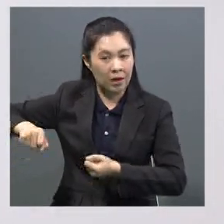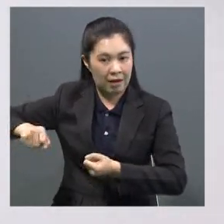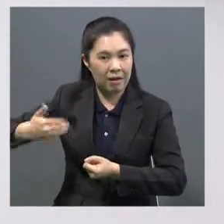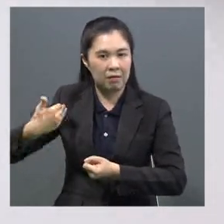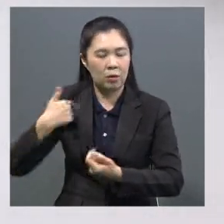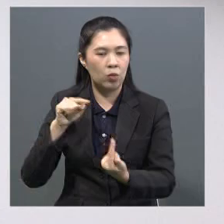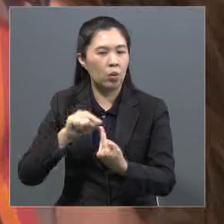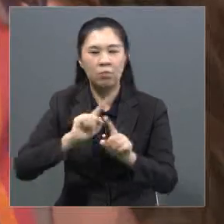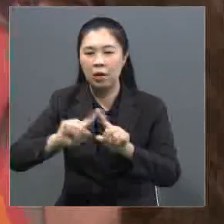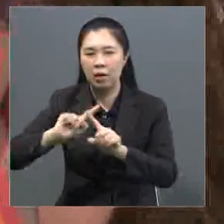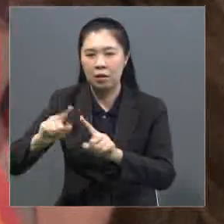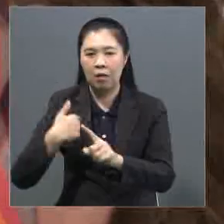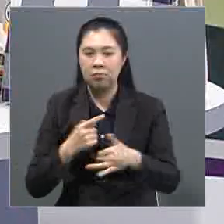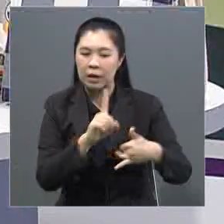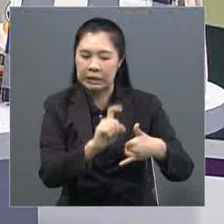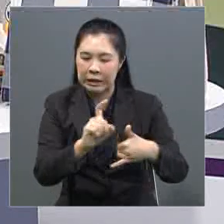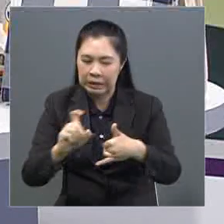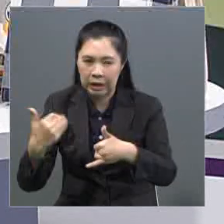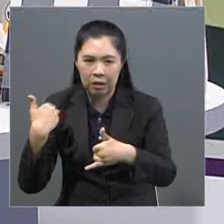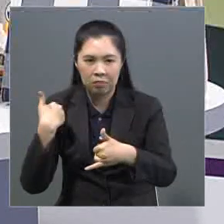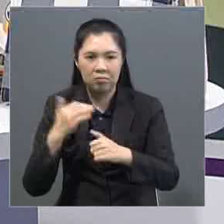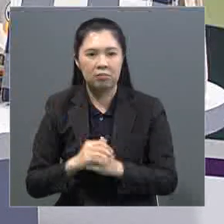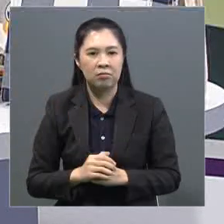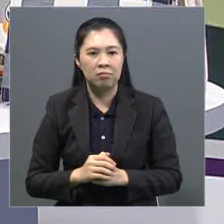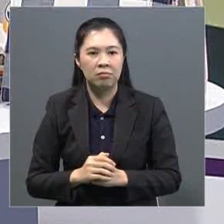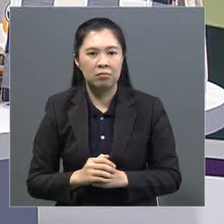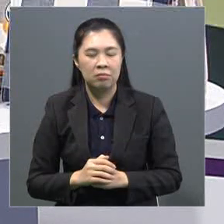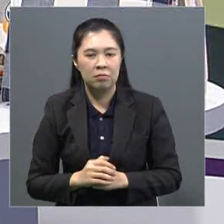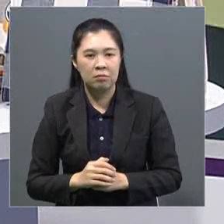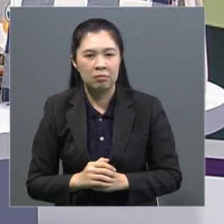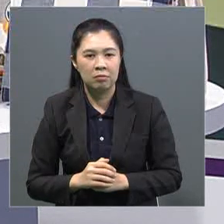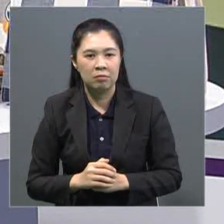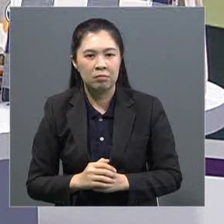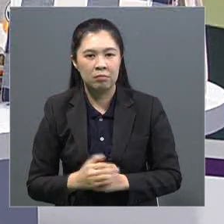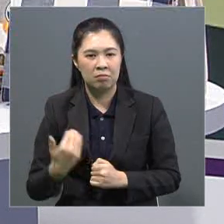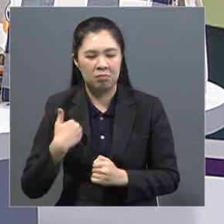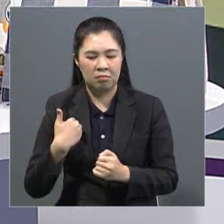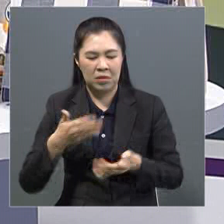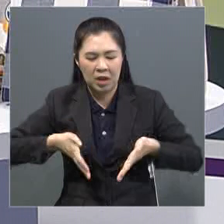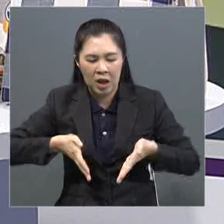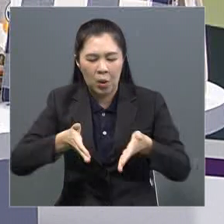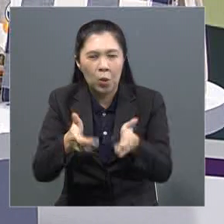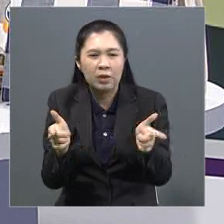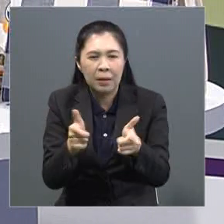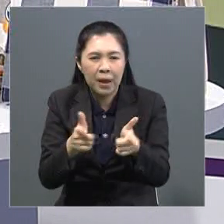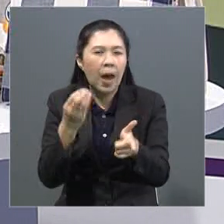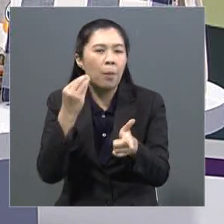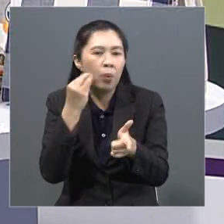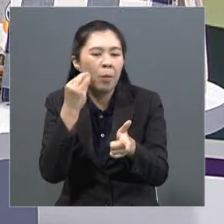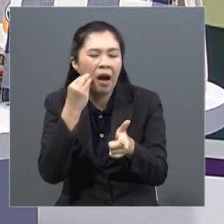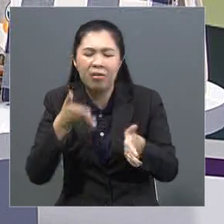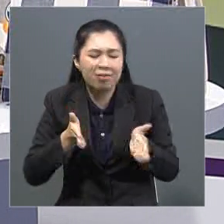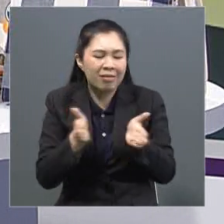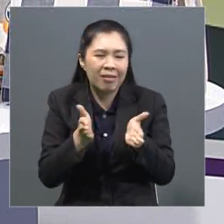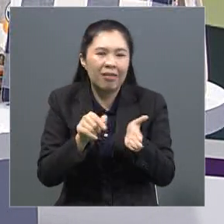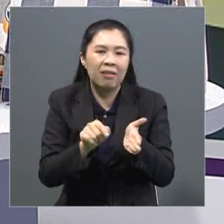เทศกาลต่างๆอัตราการเสียชีวิตเนี่ยนะไม่ใช่เกิดจากถนนสายหลักนะครับเป็นถนนสายรองค่ะโดยเฉพาะตามหมู่บ้านต่างๆเพราะอะไร